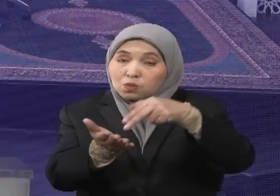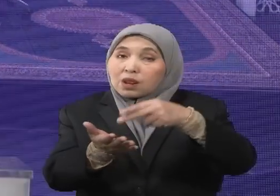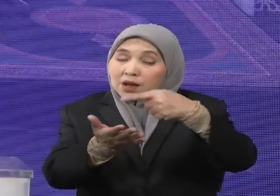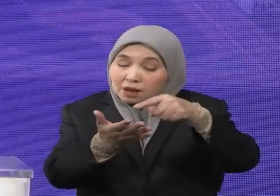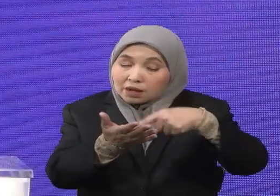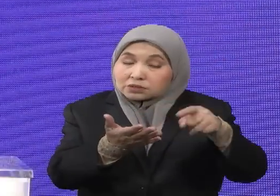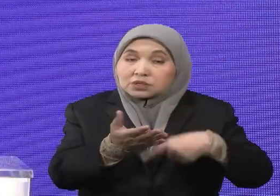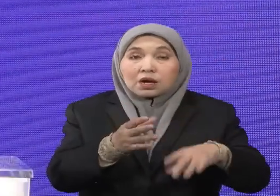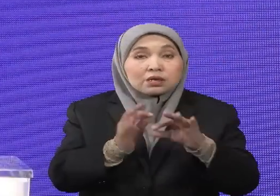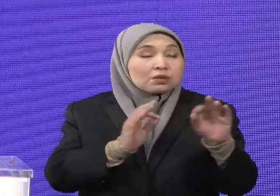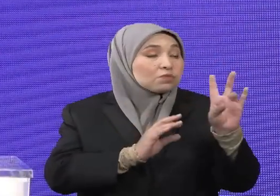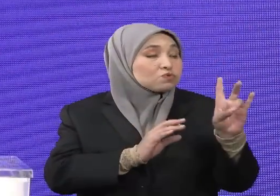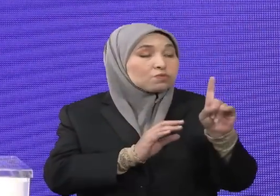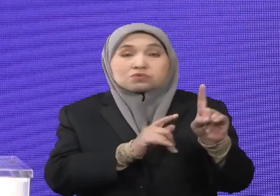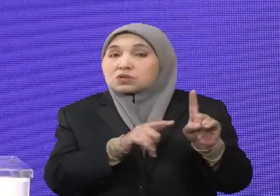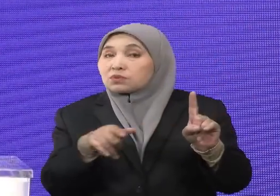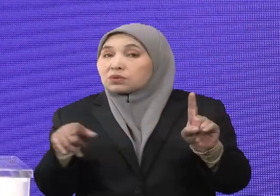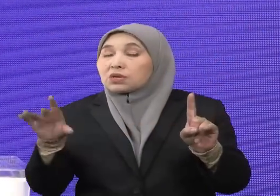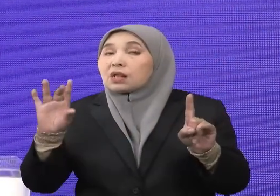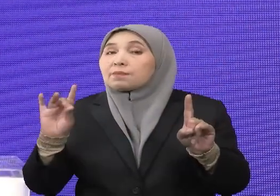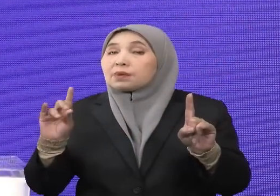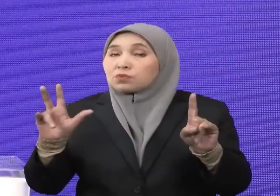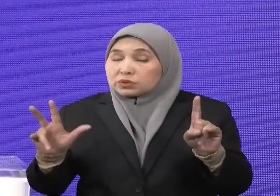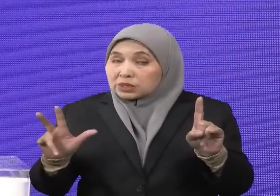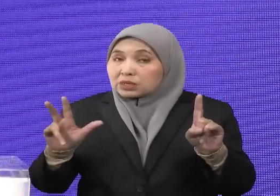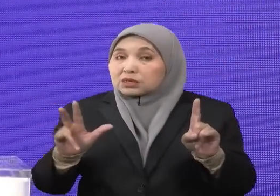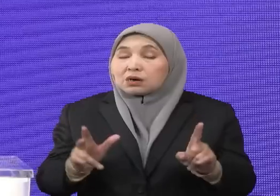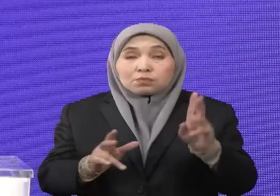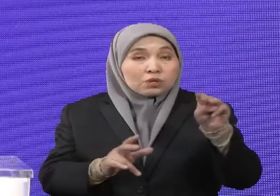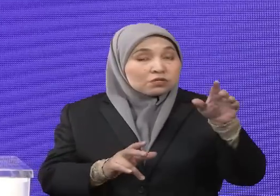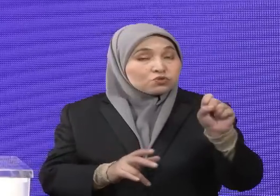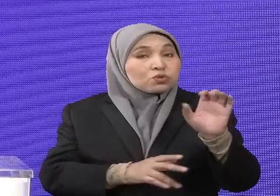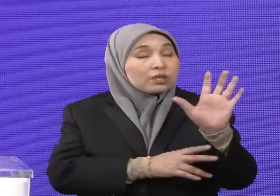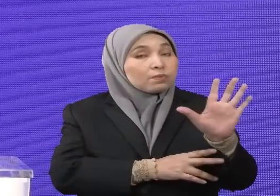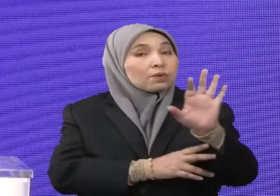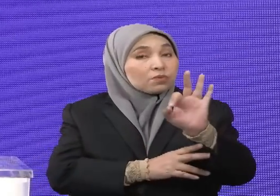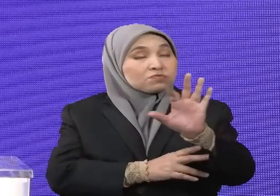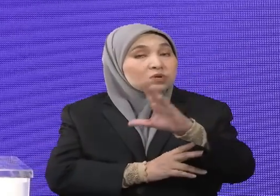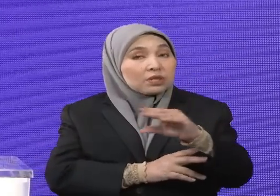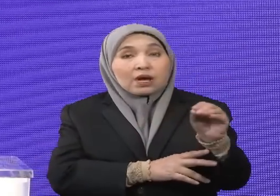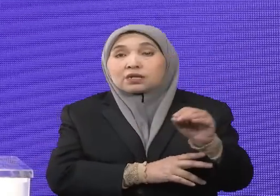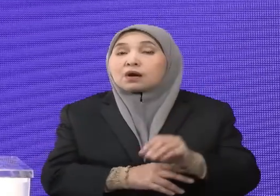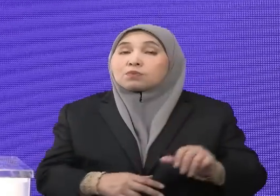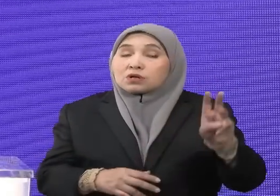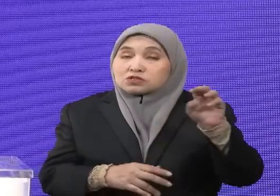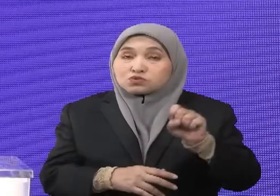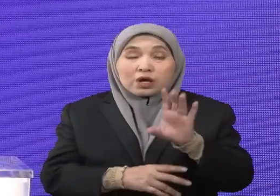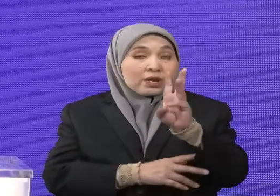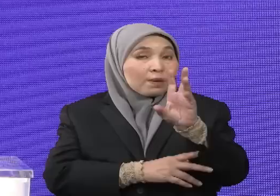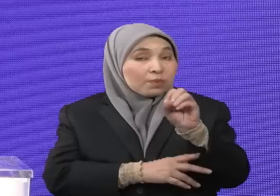daripada ayat 71 sehingga ayat yang ke 83 mau ke surat 59 dan mau ke surat 60